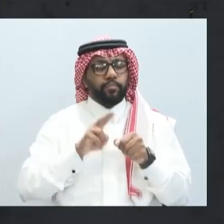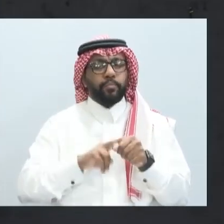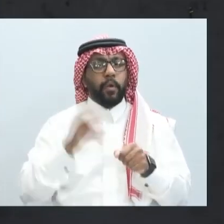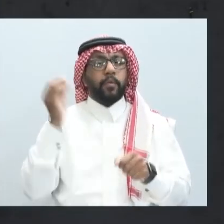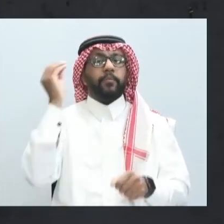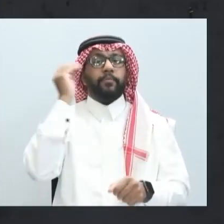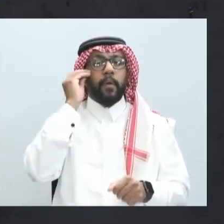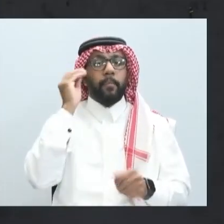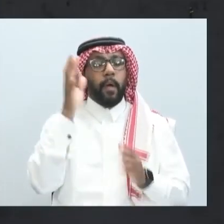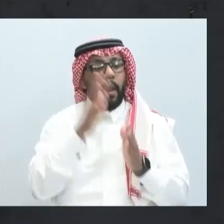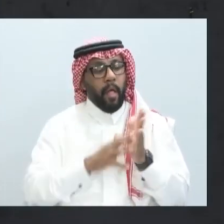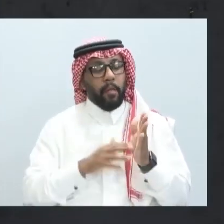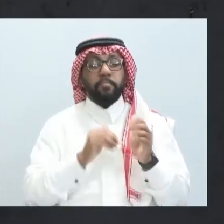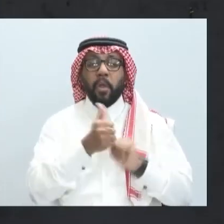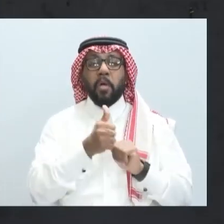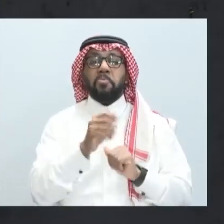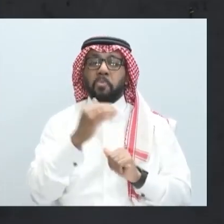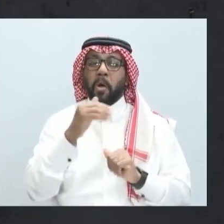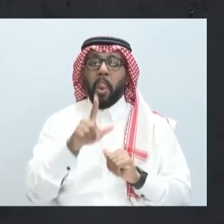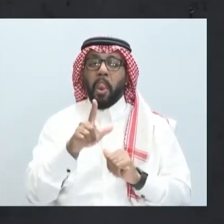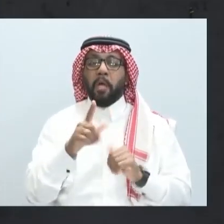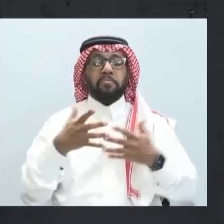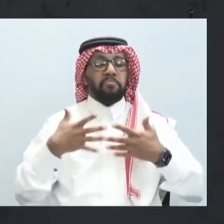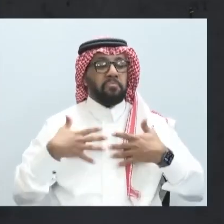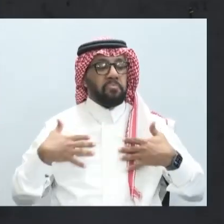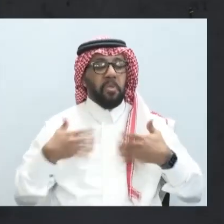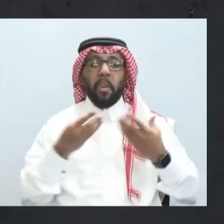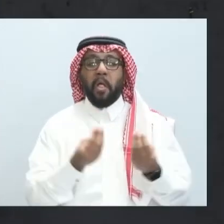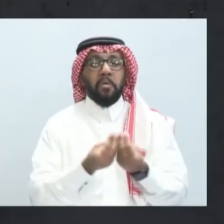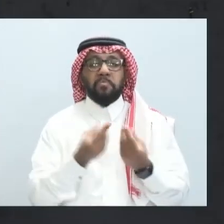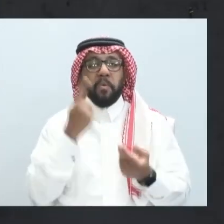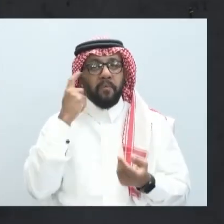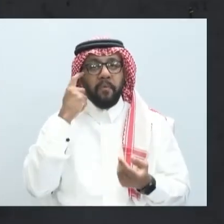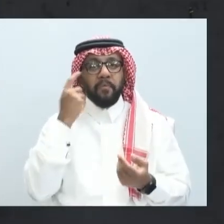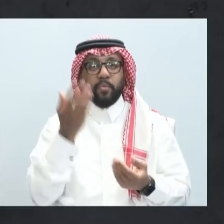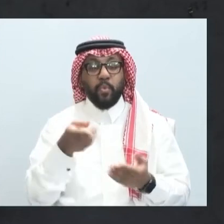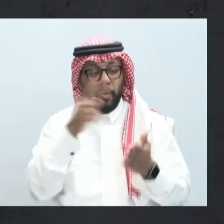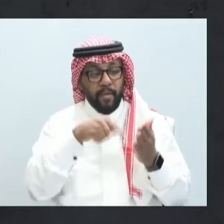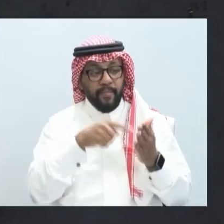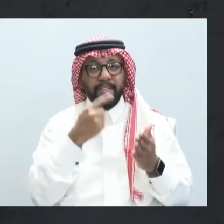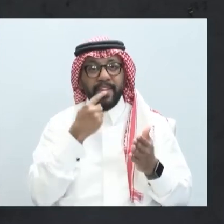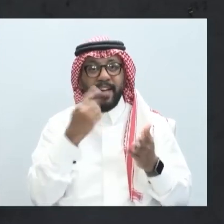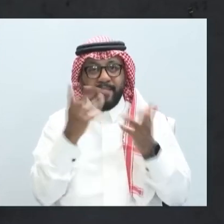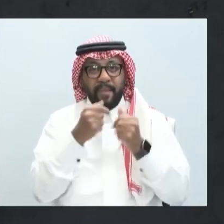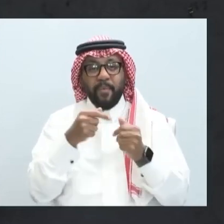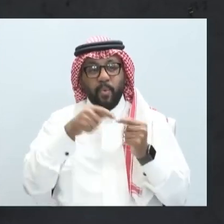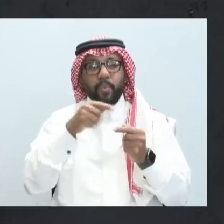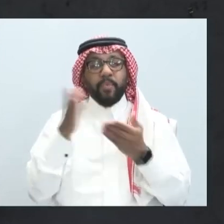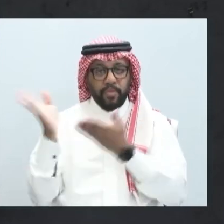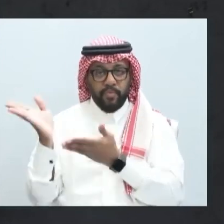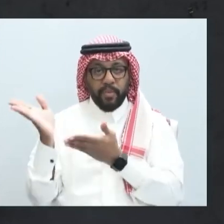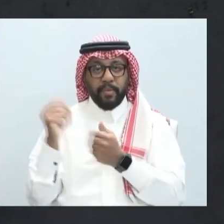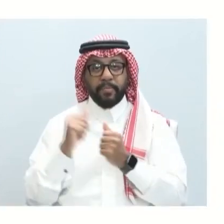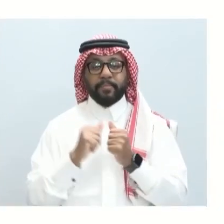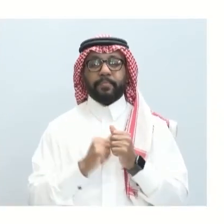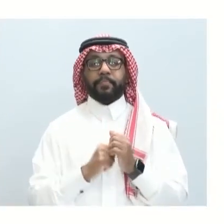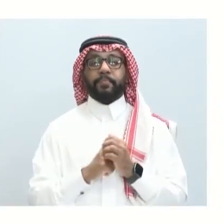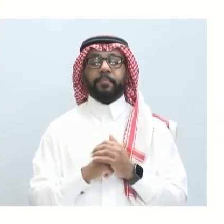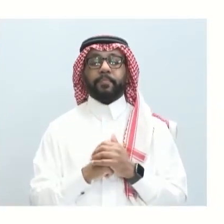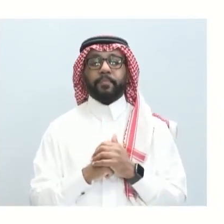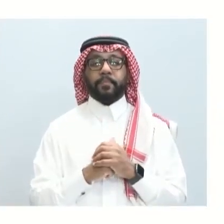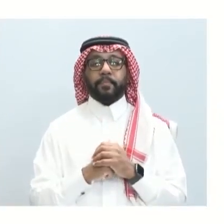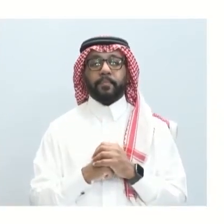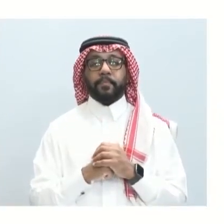كان معطى وكذلك نحوط الطلب الذي طلبه في السؤال تفضلوا مبدعين